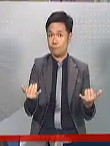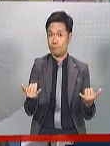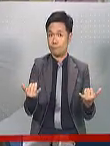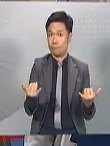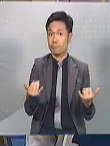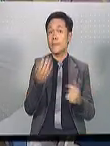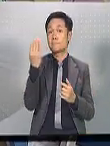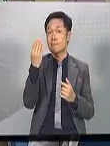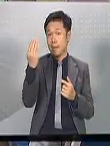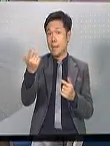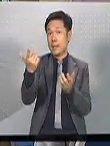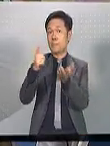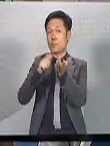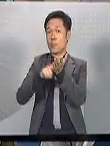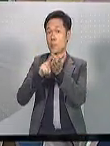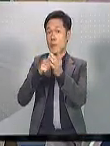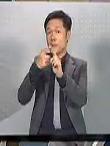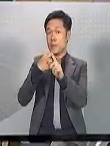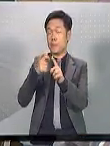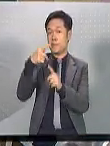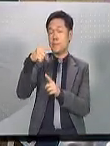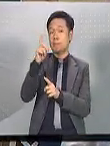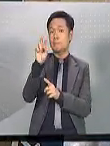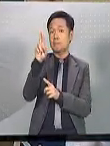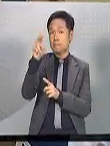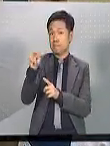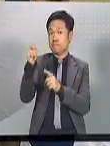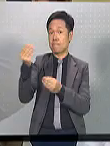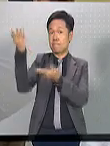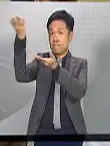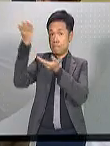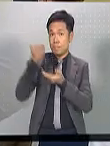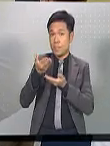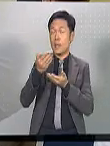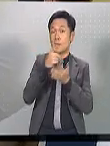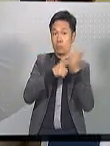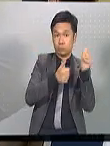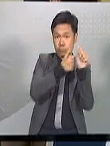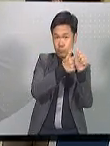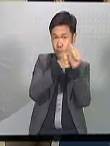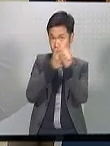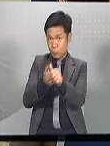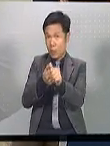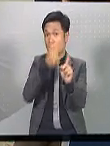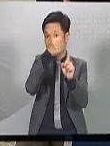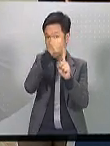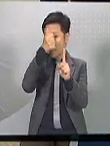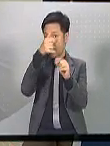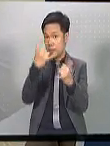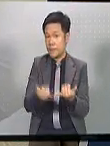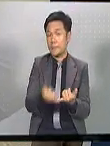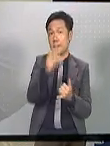mendapat laporan dari pada pH pdrm mengenai pematuhan Raya kepada